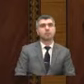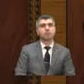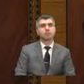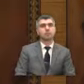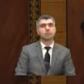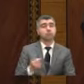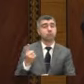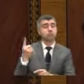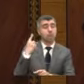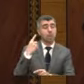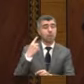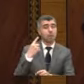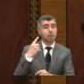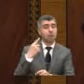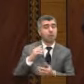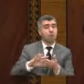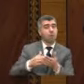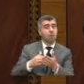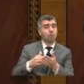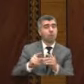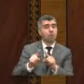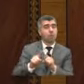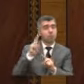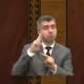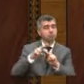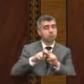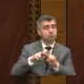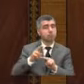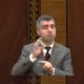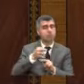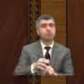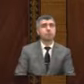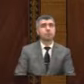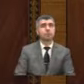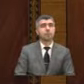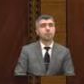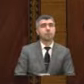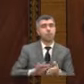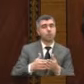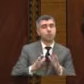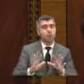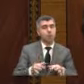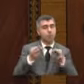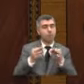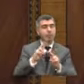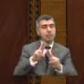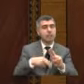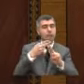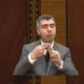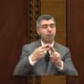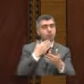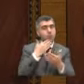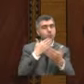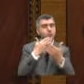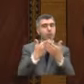استمعنا إلى مداخلتكم بإمعان وبتركيز ومن خلال ما قدمتم من أجوبة. نشكركم على مجهوداتكم في